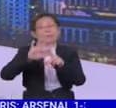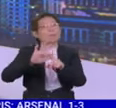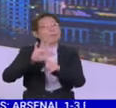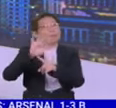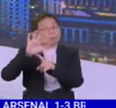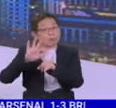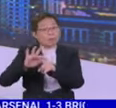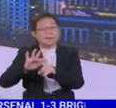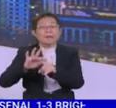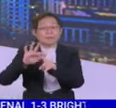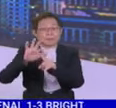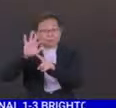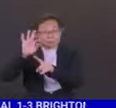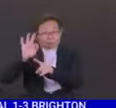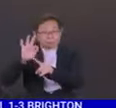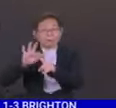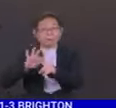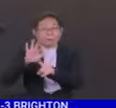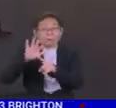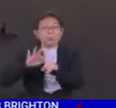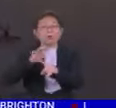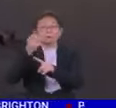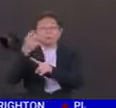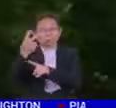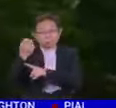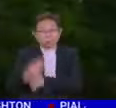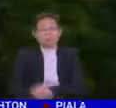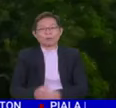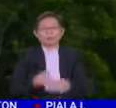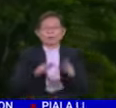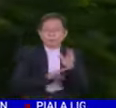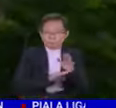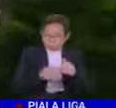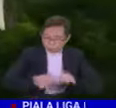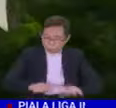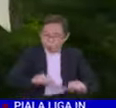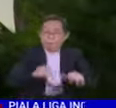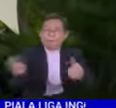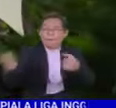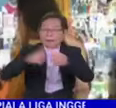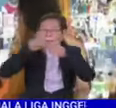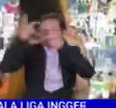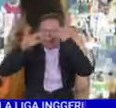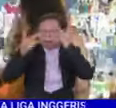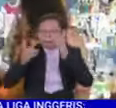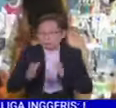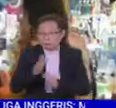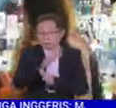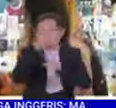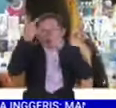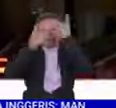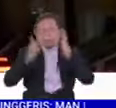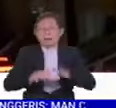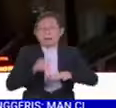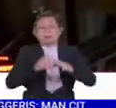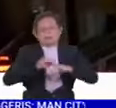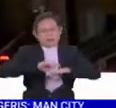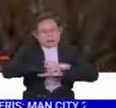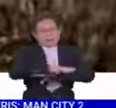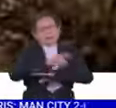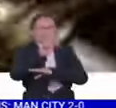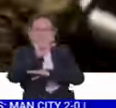sebelumnya. Pertumbuhan akan disumbangkan pemulihan berterusan dalam sektor berkaitan pelancongan serta kesan asas lebih